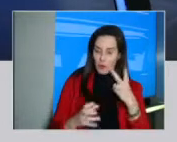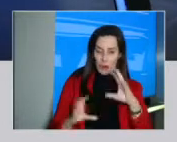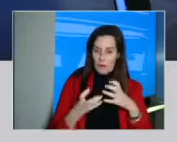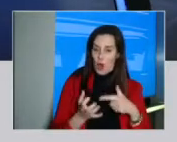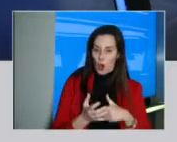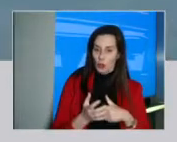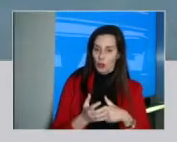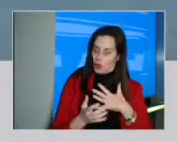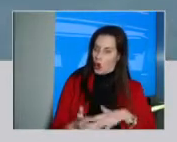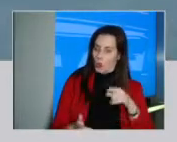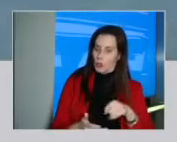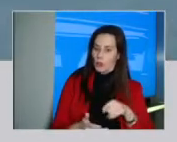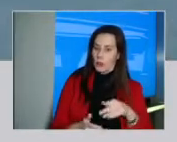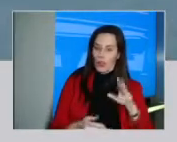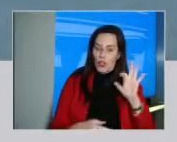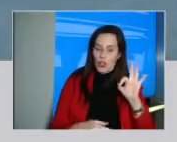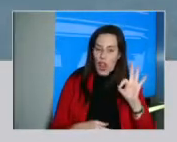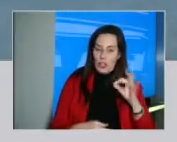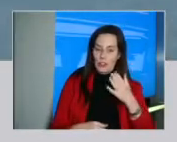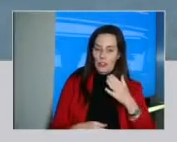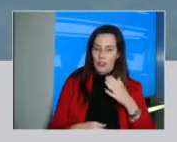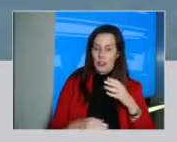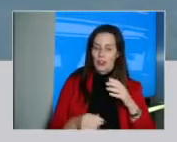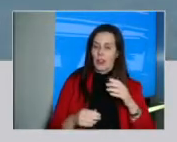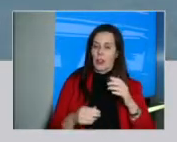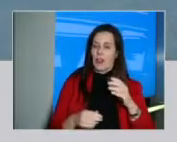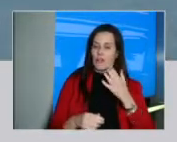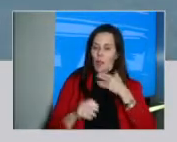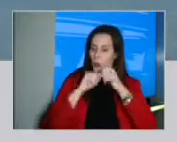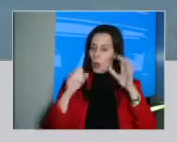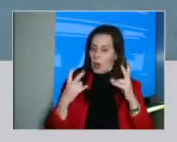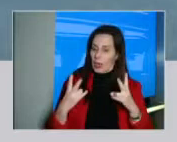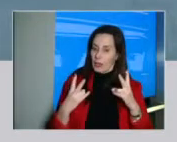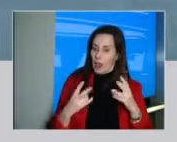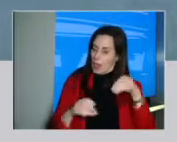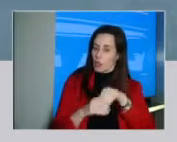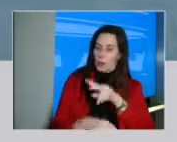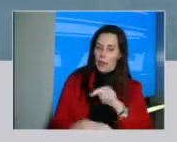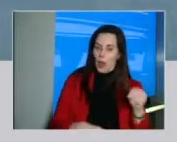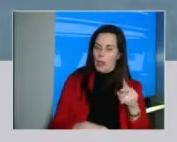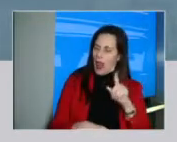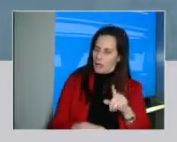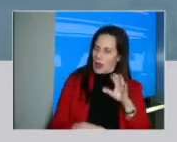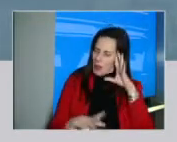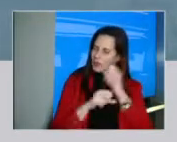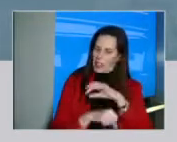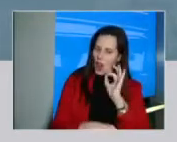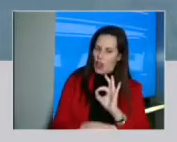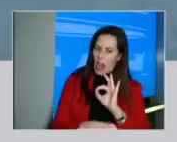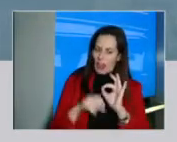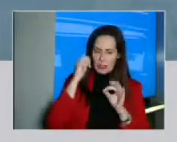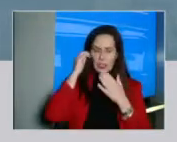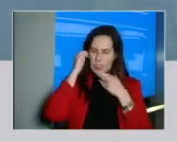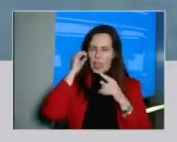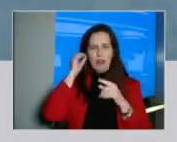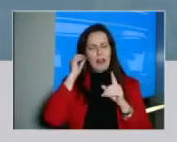מפלגות שדוחפות לעניין הזה, זה ש"ס ויהדות התורה, שדווקא מדברות על זה, ואולי כדאי לרתום אותם לנושא הזה, אבל האם בתפיסתך